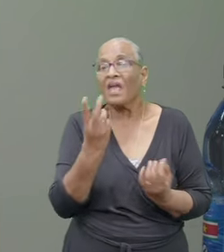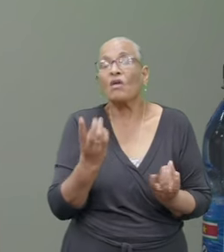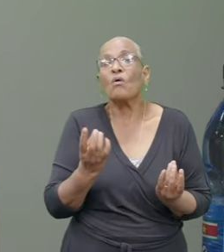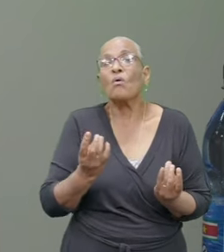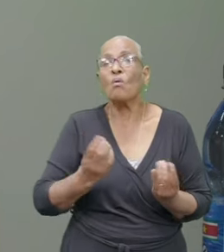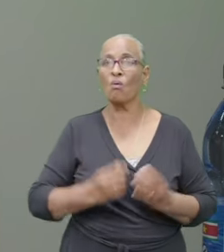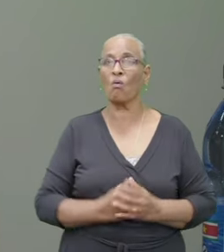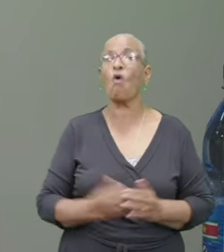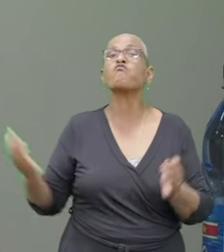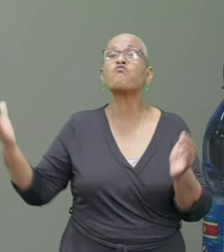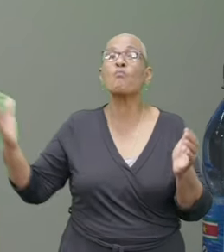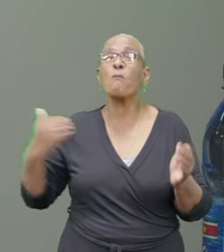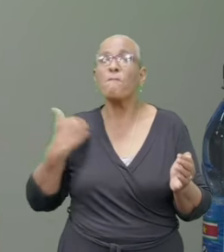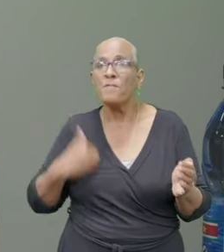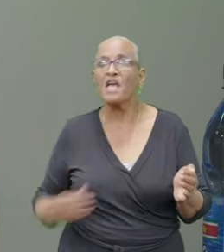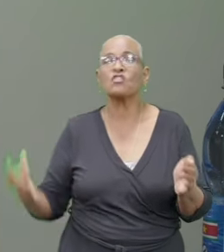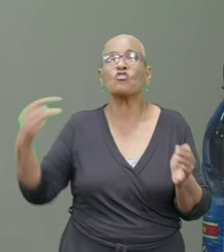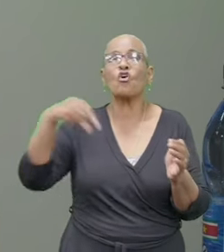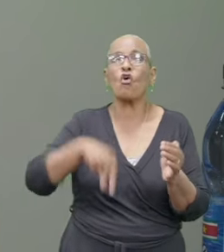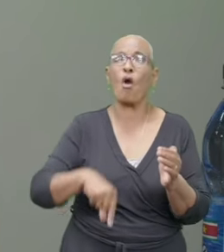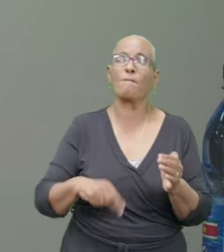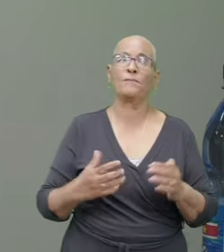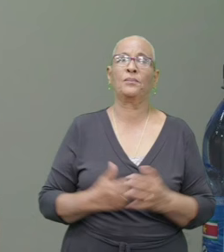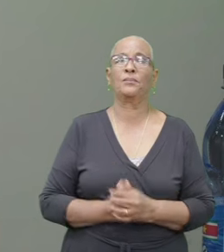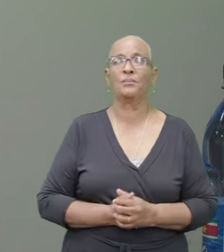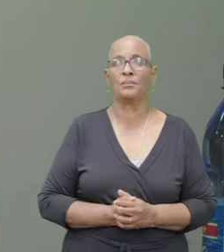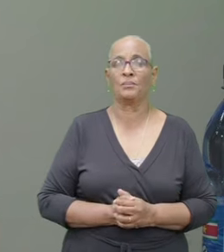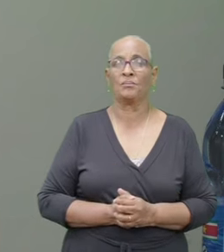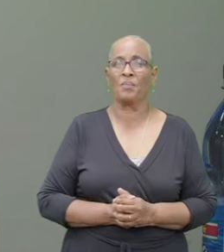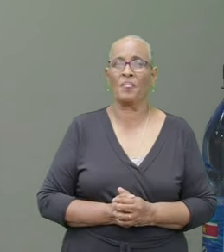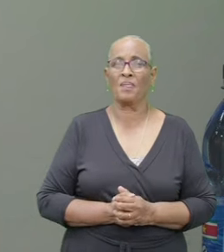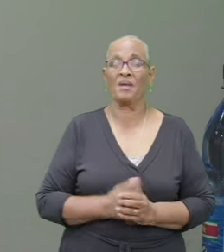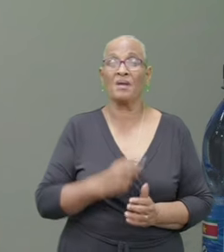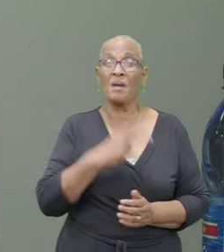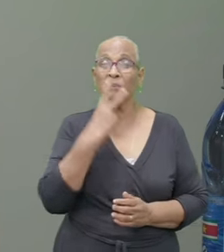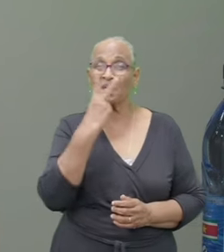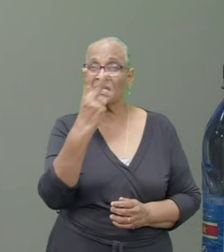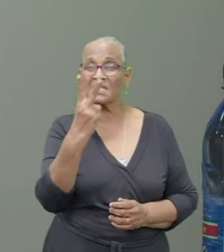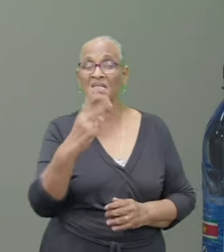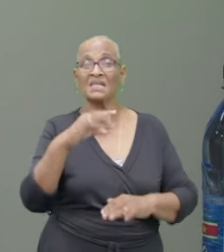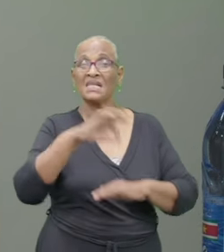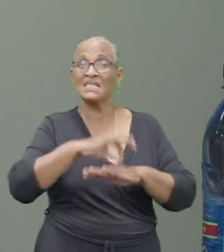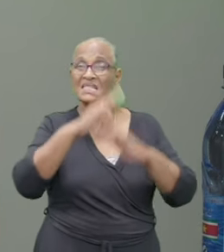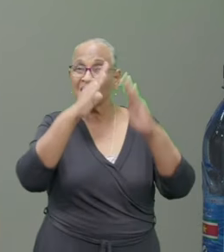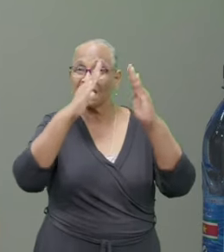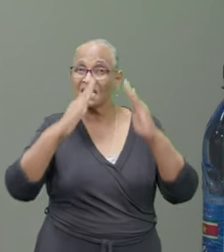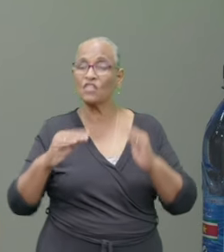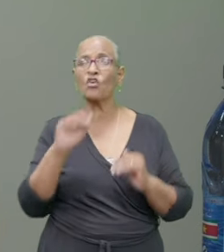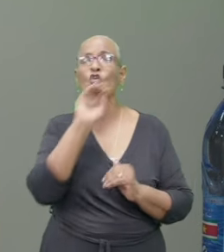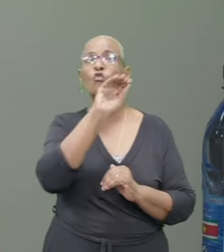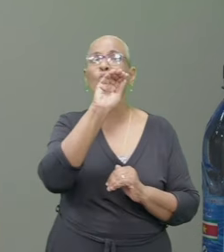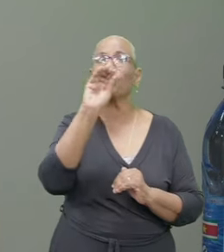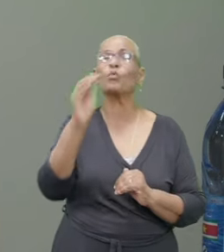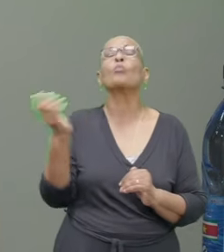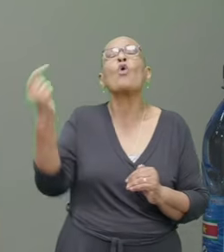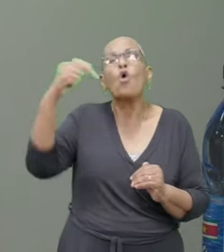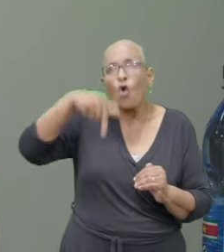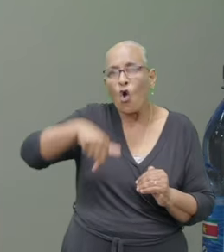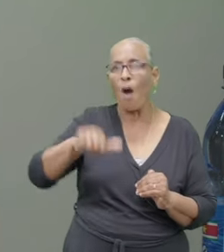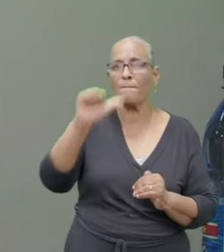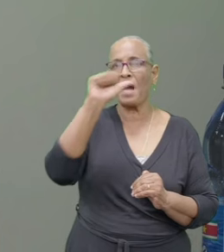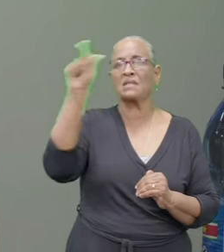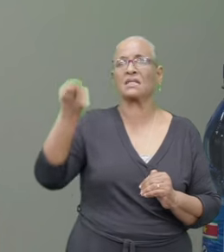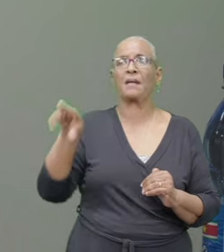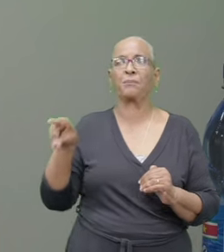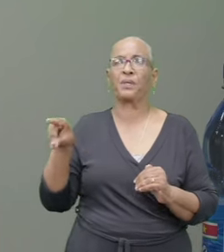Ja, dus kijk, het is, nee, voor de duidelijkheid. U heeft gezien, we hebben vanuit het ziekenhuis hebben we een oproep geplaatst. We hebben dat bewust gedaan.